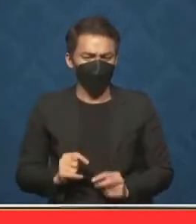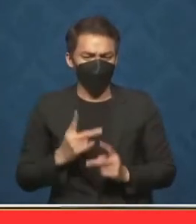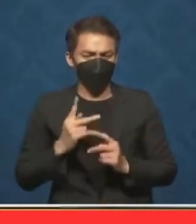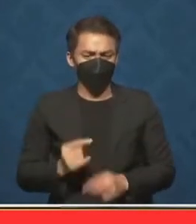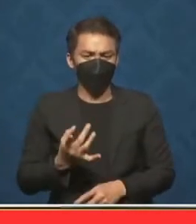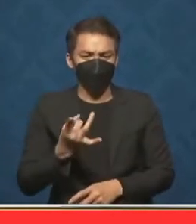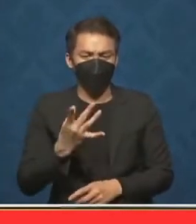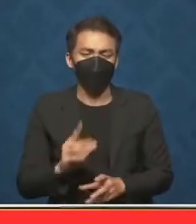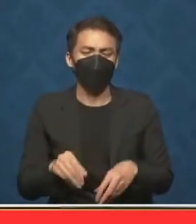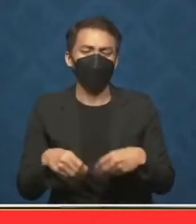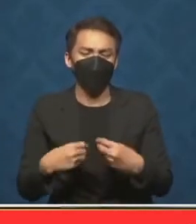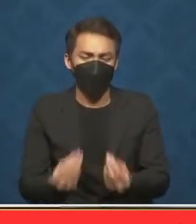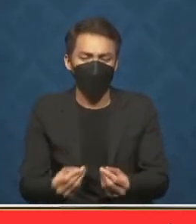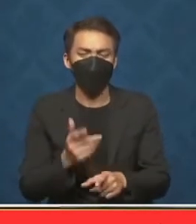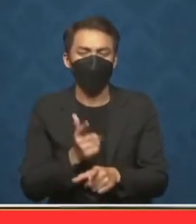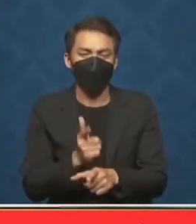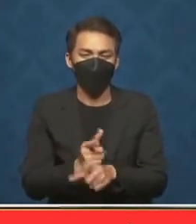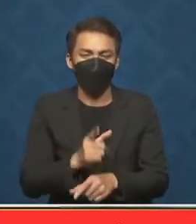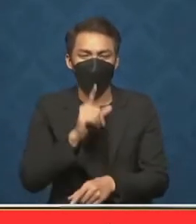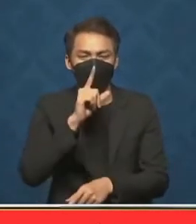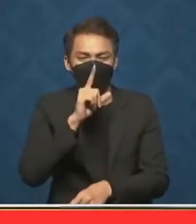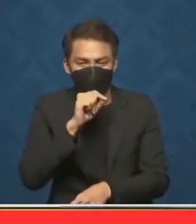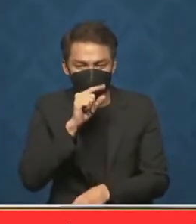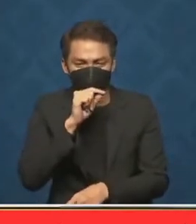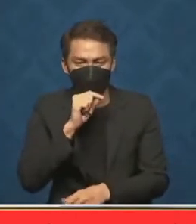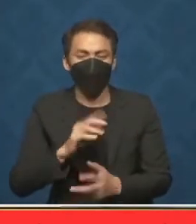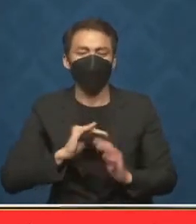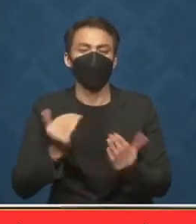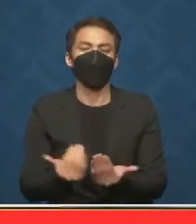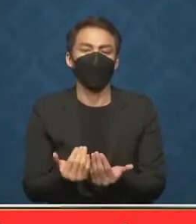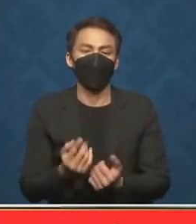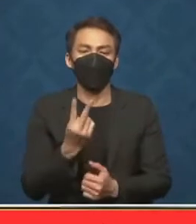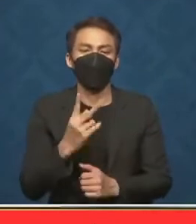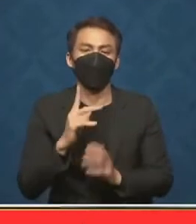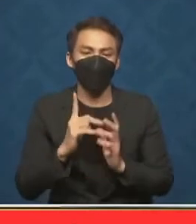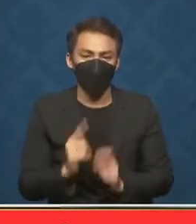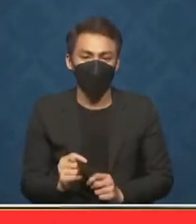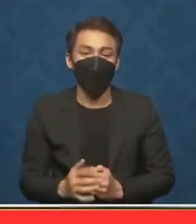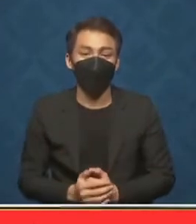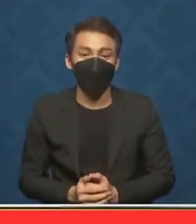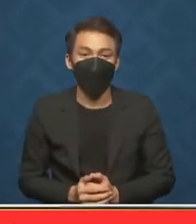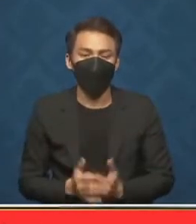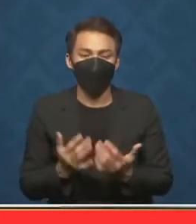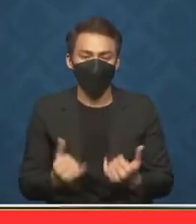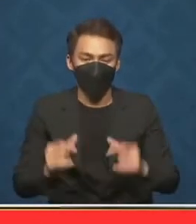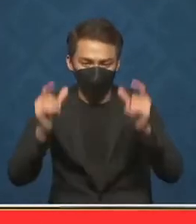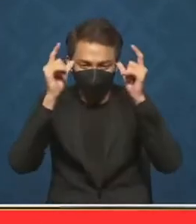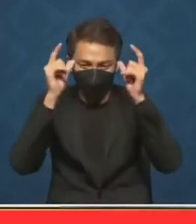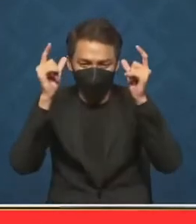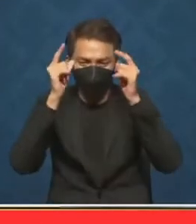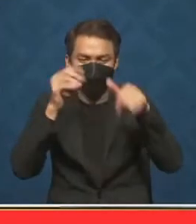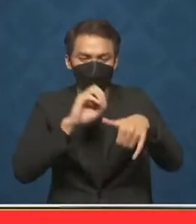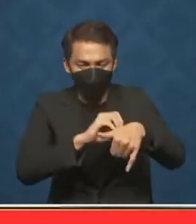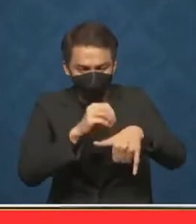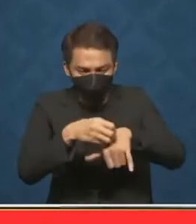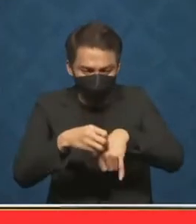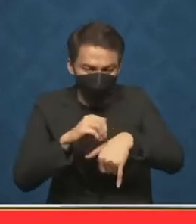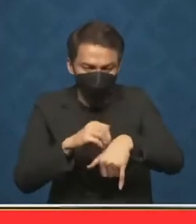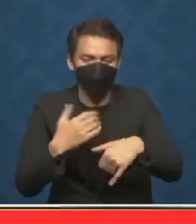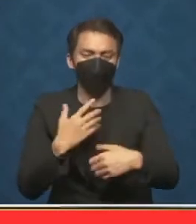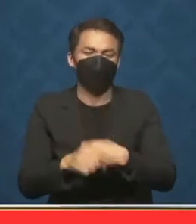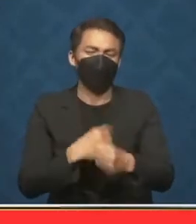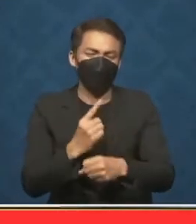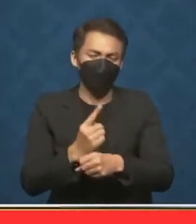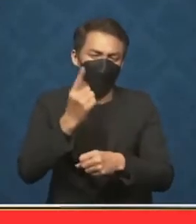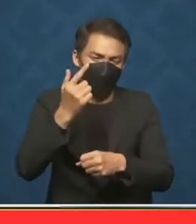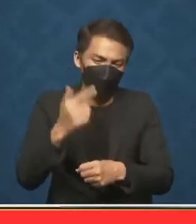เลยจะให้พี่น้ปาชชนเลี้งไ่ครอครแล 2 ตัวคณะดีมัว ล้มปวย เป็นลำปี3กีน ผ่านมา 1 ปี